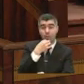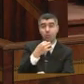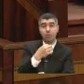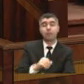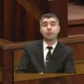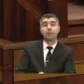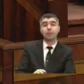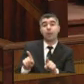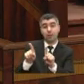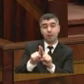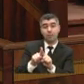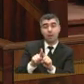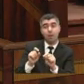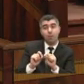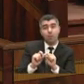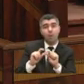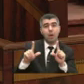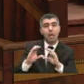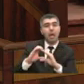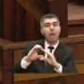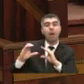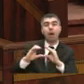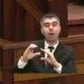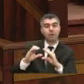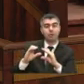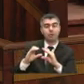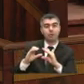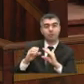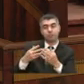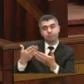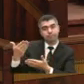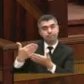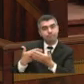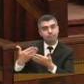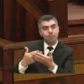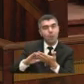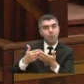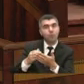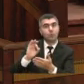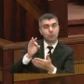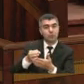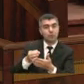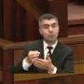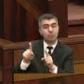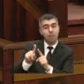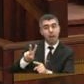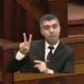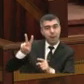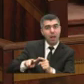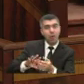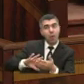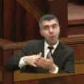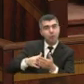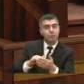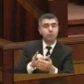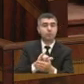بأن نؤسس لفضاء يسوده الحوار والاختلاف، وليس هناك من يمتلك الحقيقة بطبيعة الحال، والقضايا